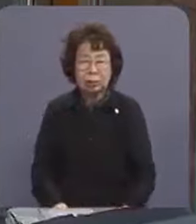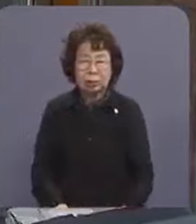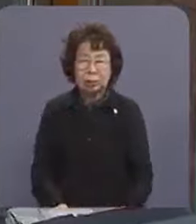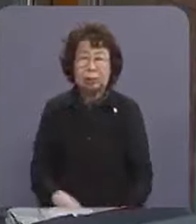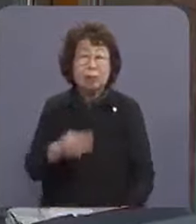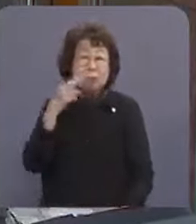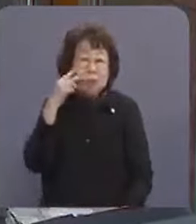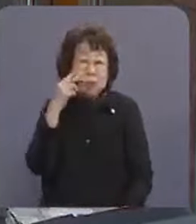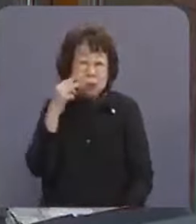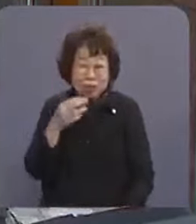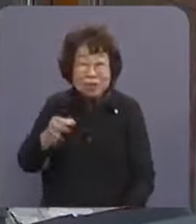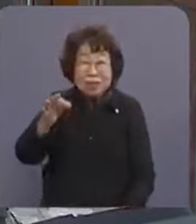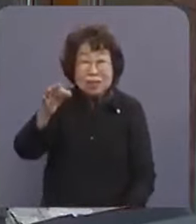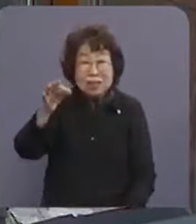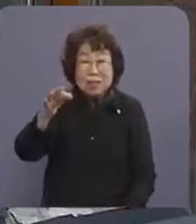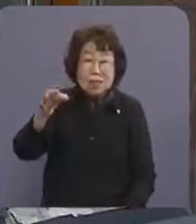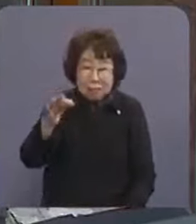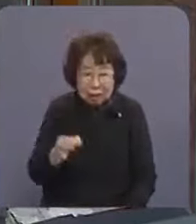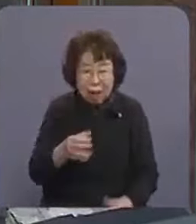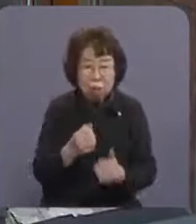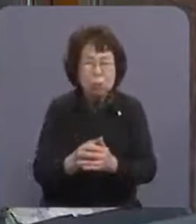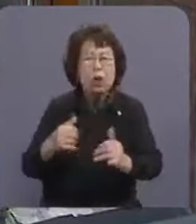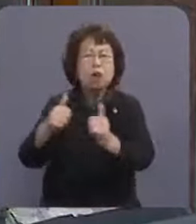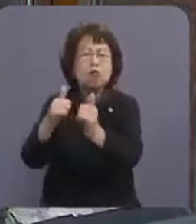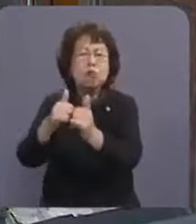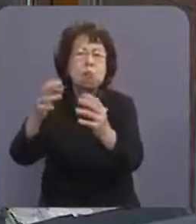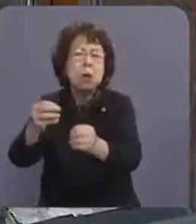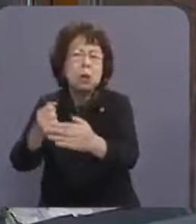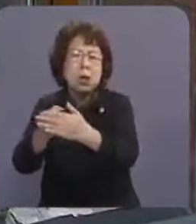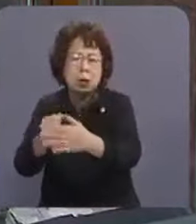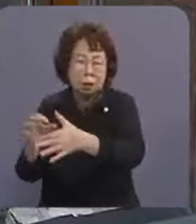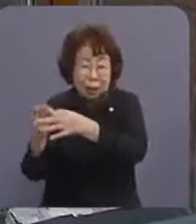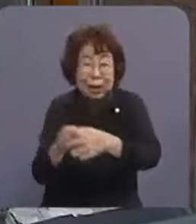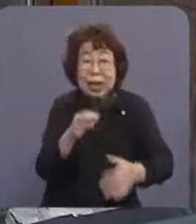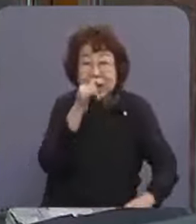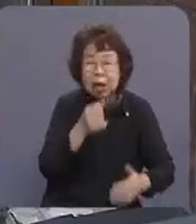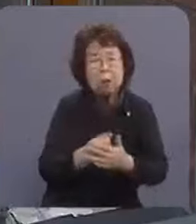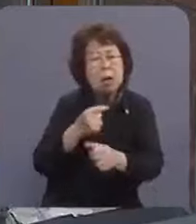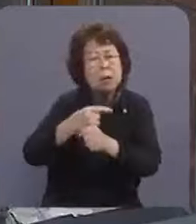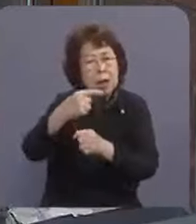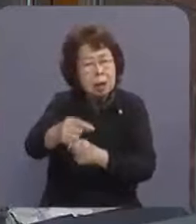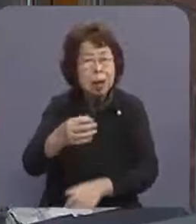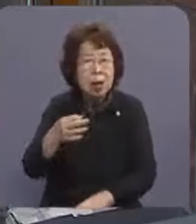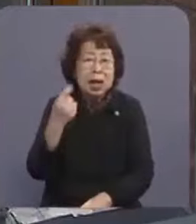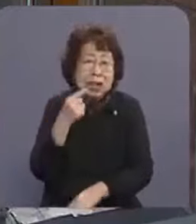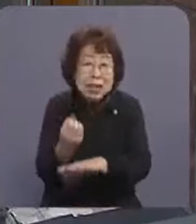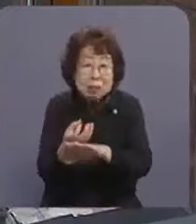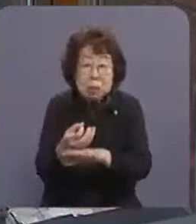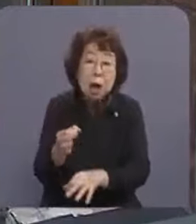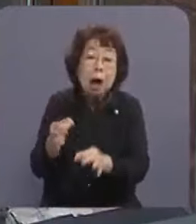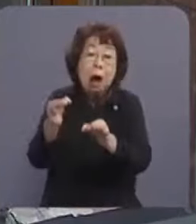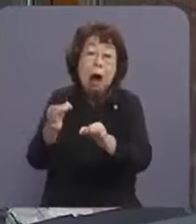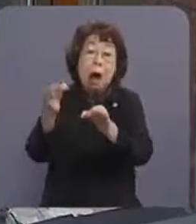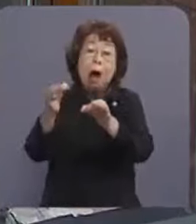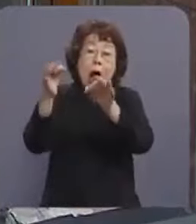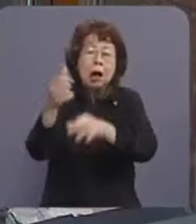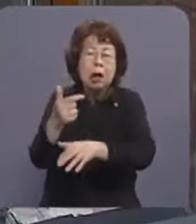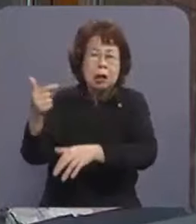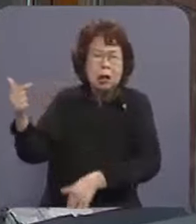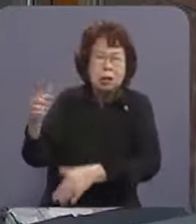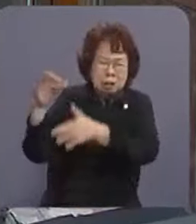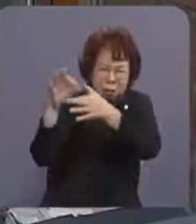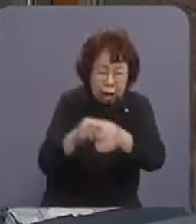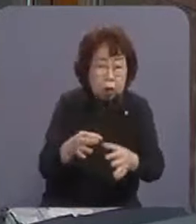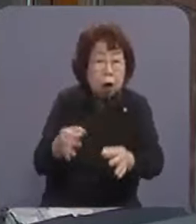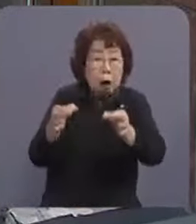미국 금리인하 기대와 중동지역 전쟁 등 불한 요소가 계속될 경우 내년에도 금각 보공 행진은 지속될 수 있다는게